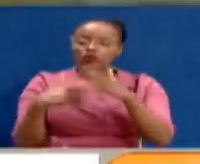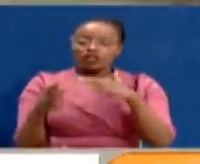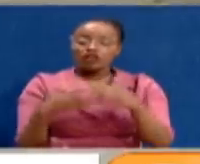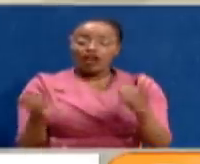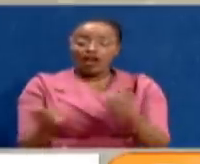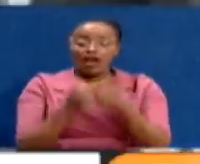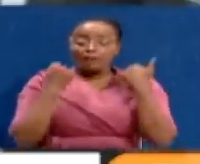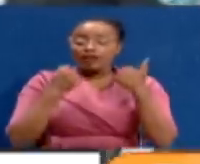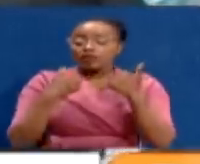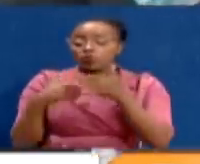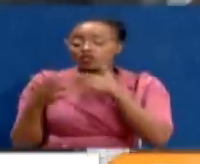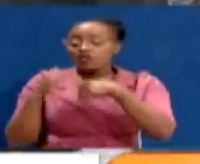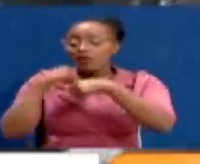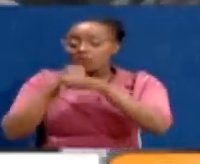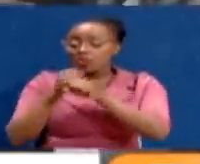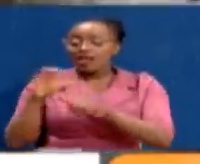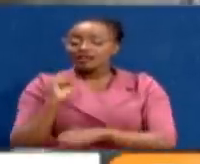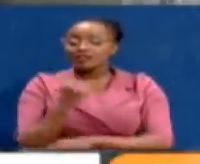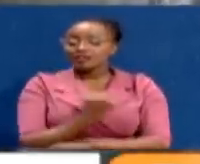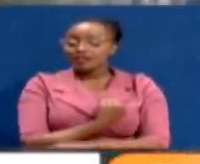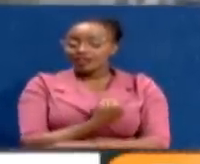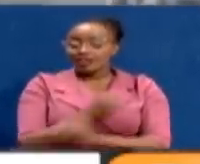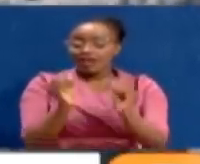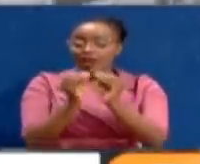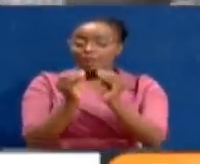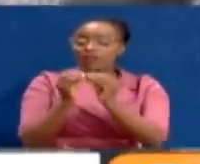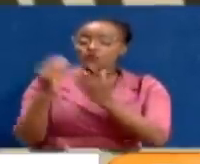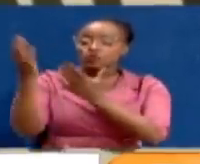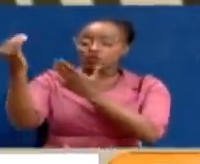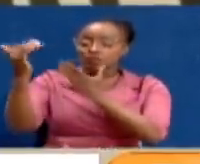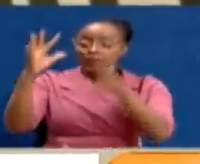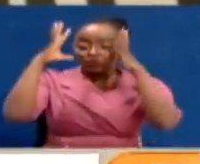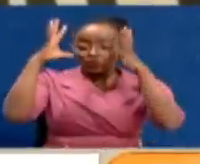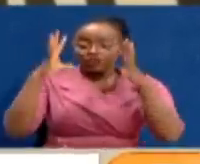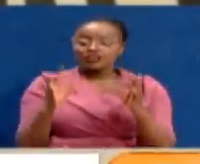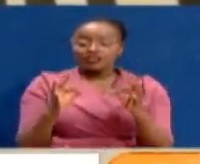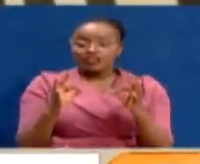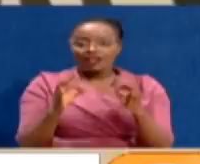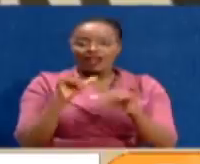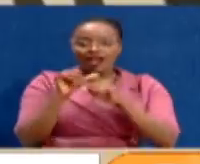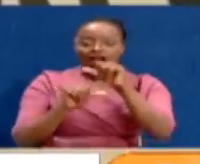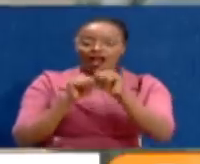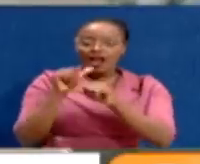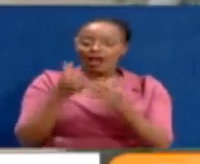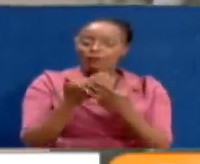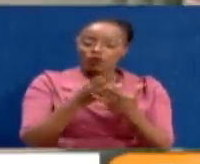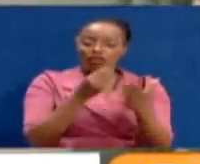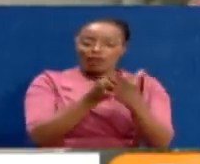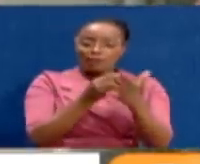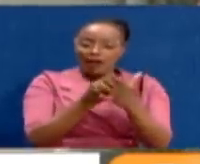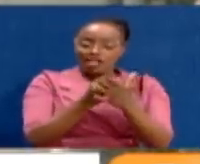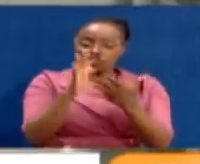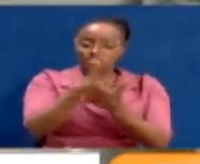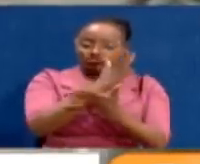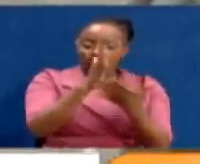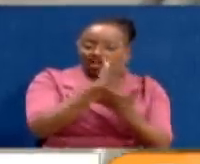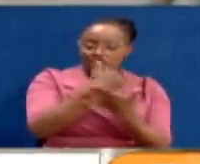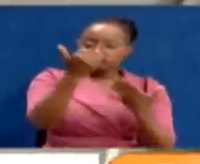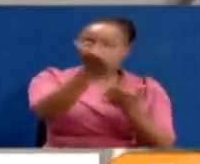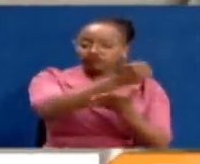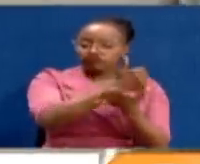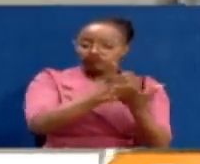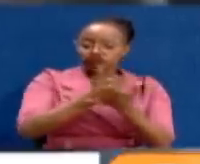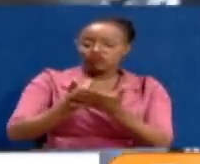Matukio yaliyovuruga kikao cha seneti kilichotarajiwa kuamua mbivu na mbichi kuhusu mzozo wa mfumo utakaotumika kugawa fedha